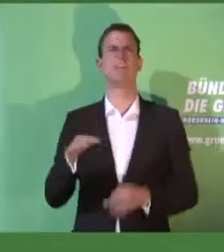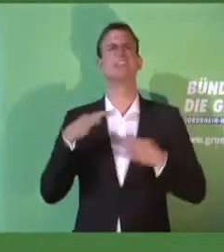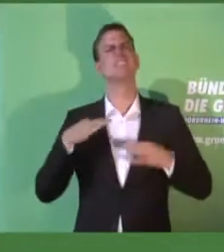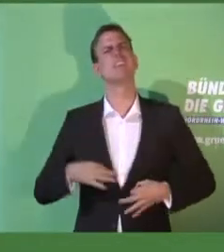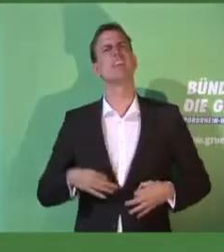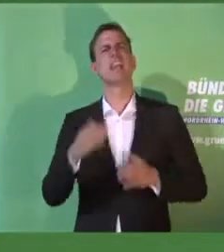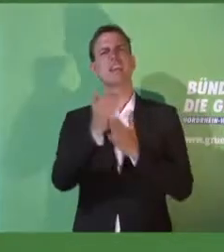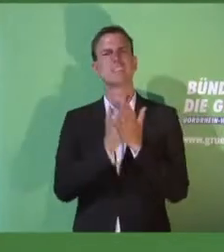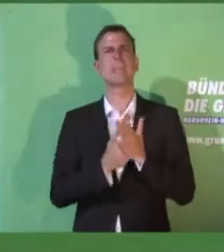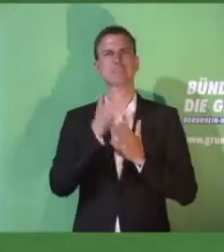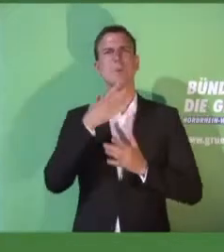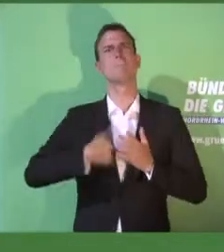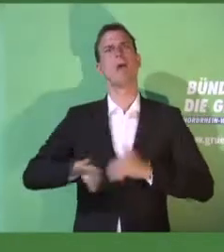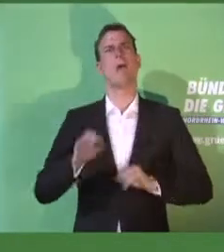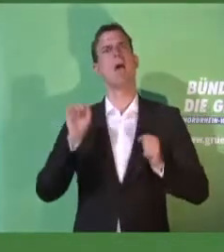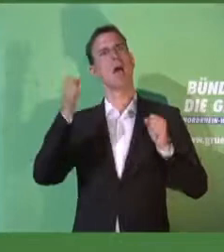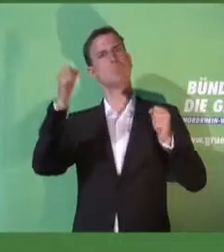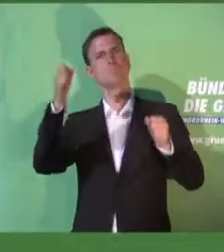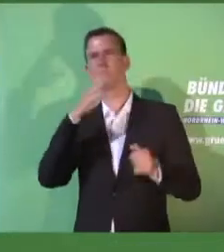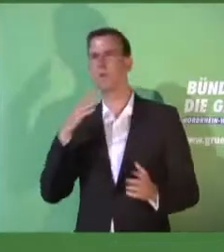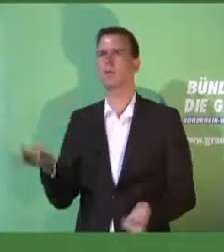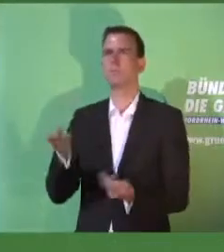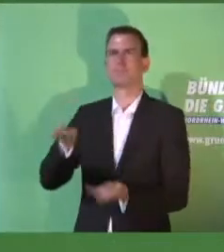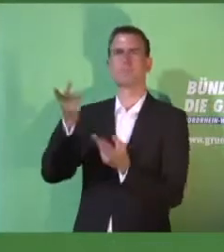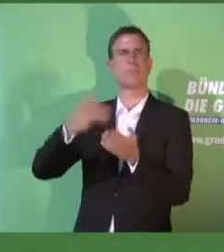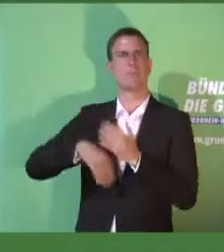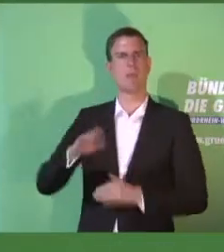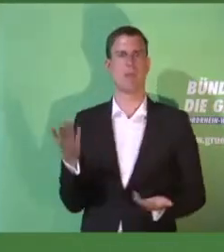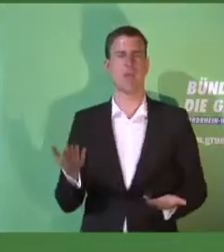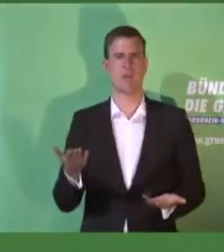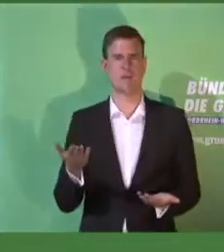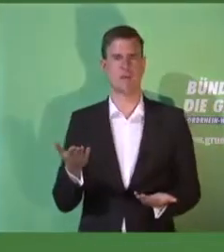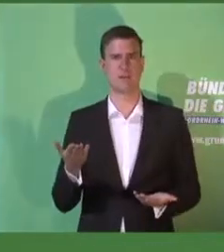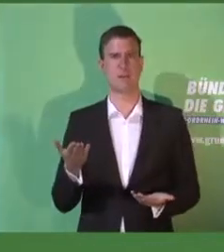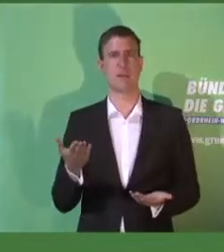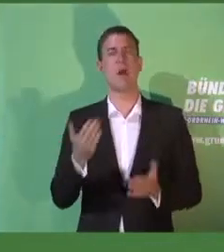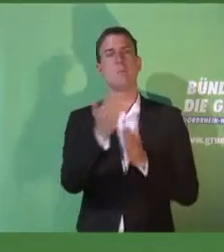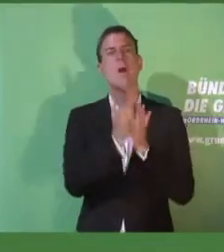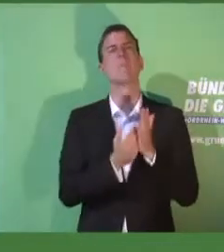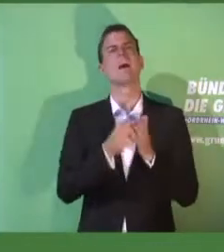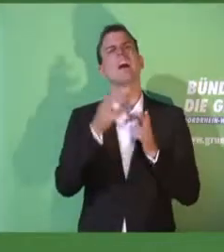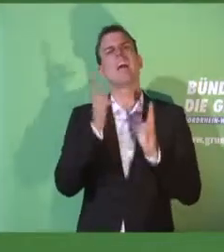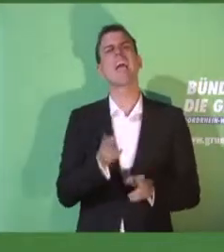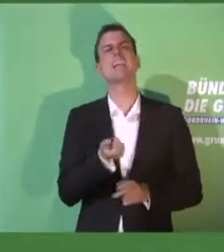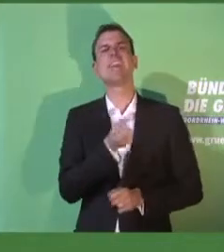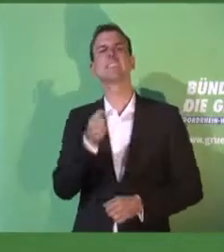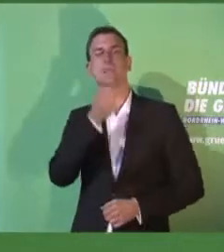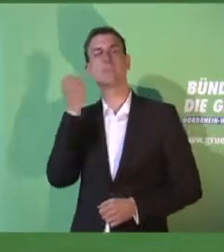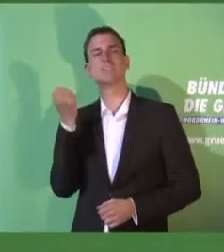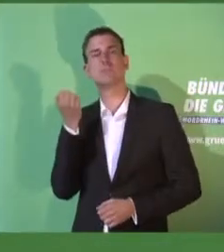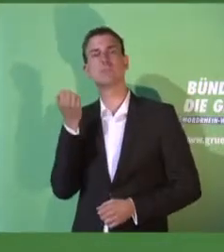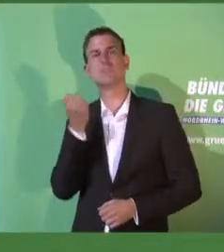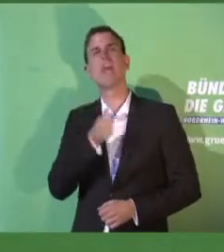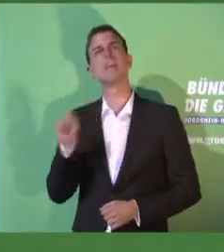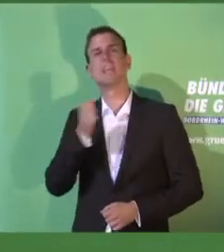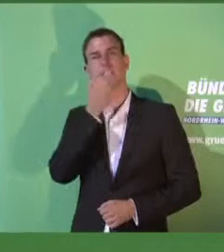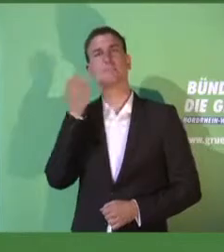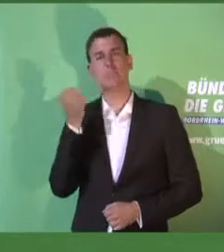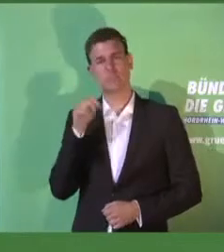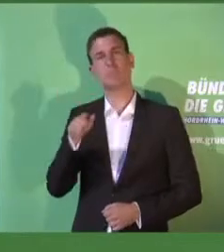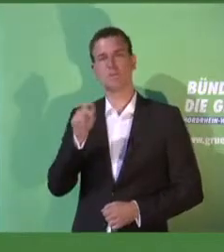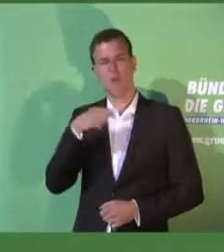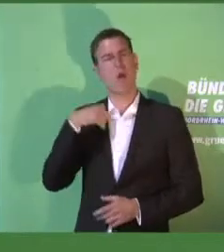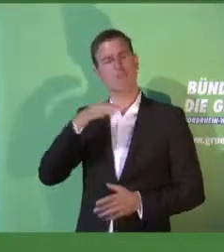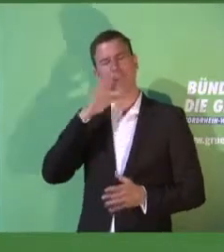zivilgesellschaftliche Engagement stärkt. Das haben wir auch mit dem Projekt Rechtsextremismus bekämpfen im Mitgliederentscheid ganz nach